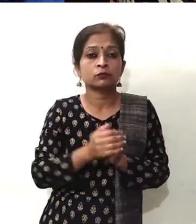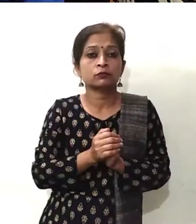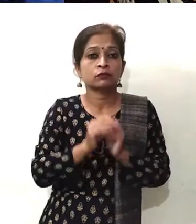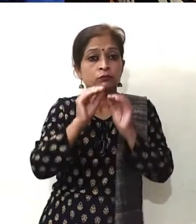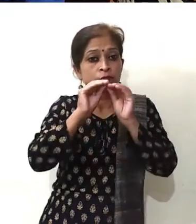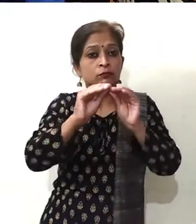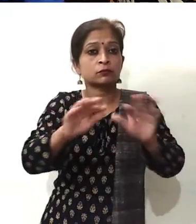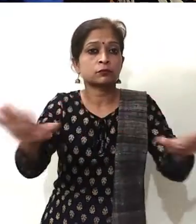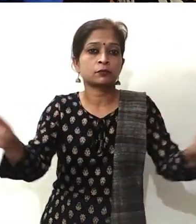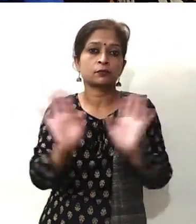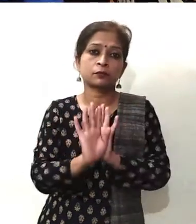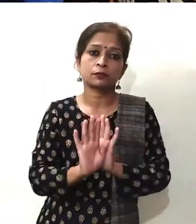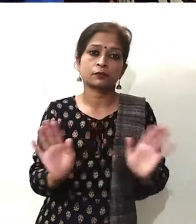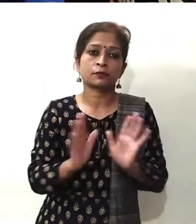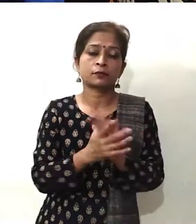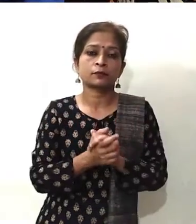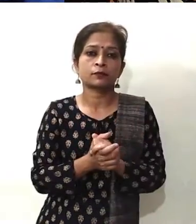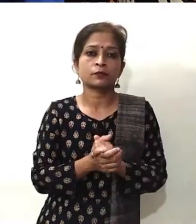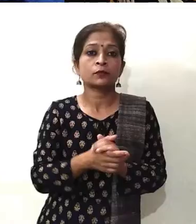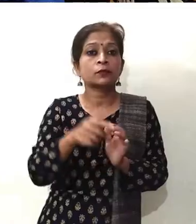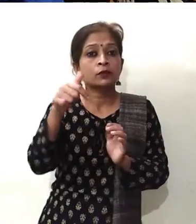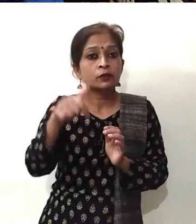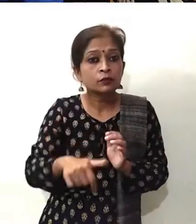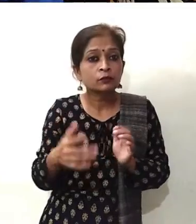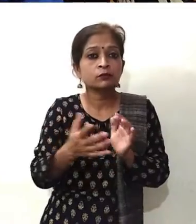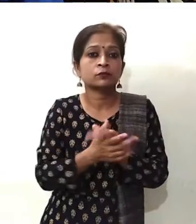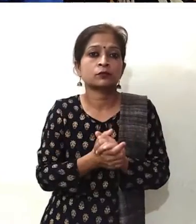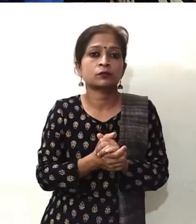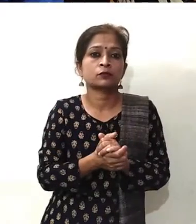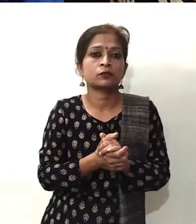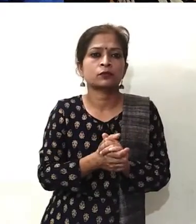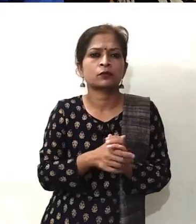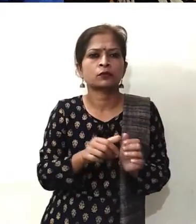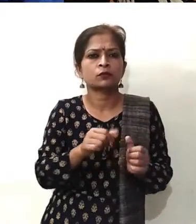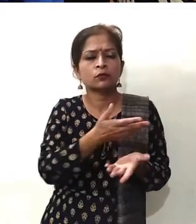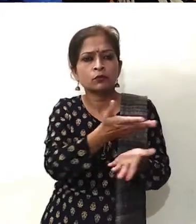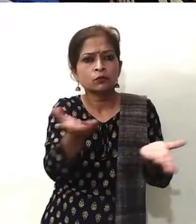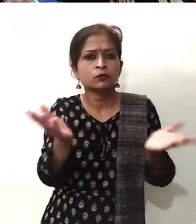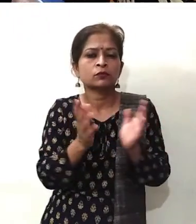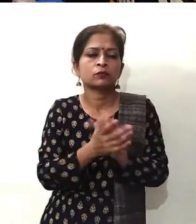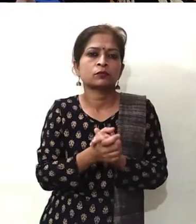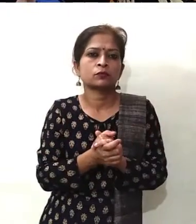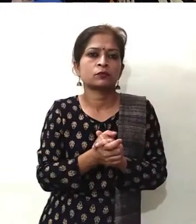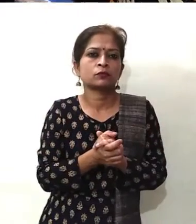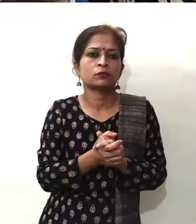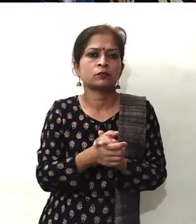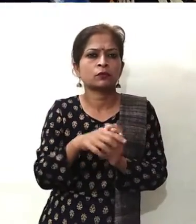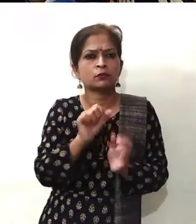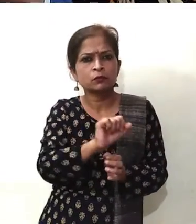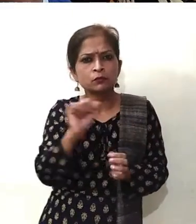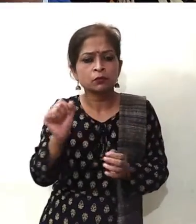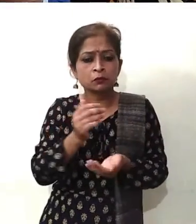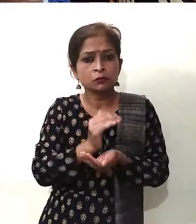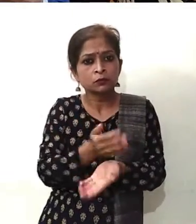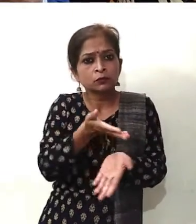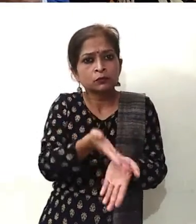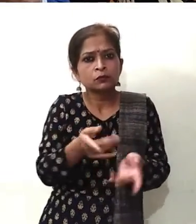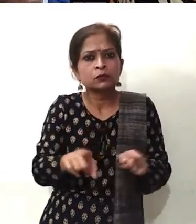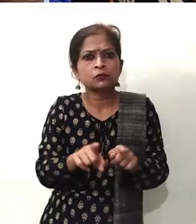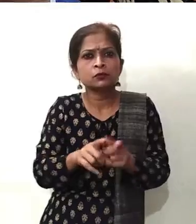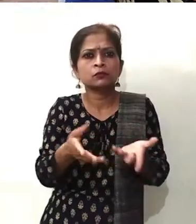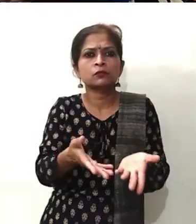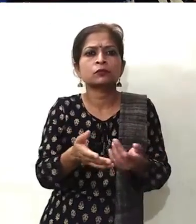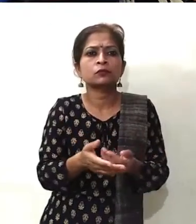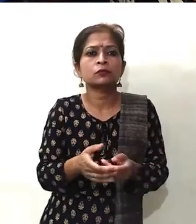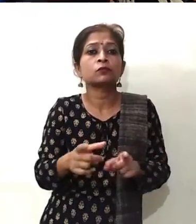जाते हैं। तो ये ढंग रंग हुआ करता था हर किसी का। पन्ना धाई अपने बच्चे को दांव पे लगा दी, क्या करने